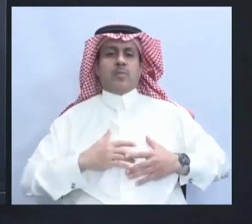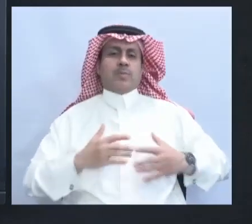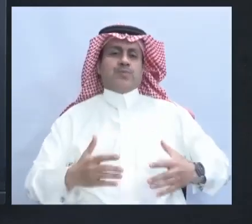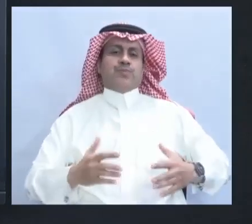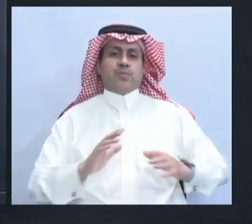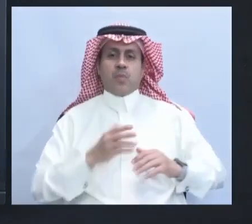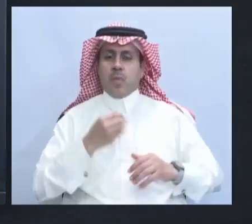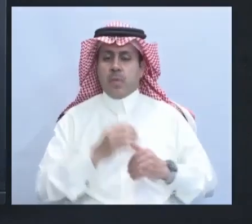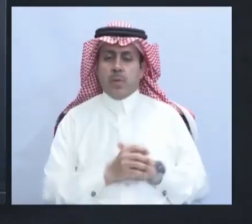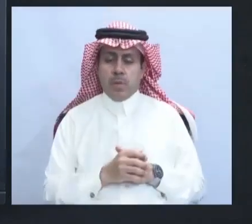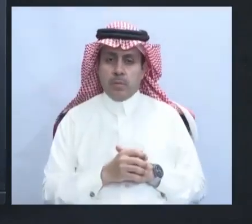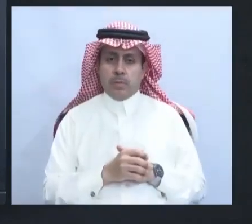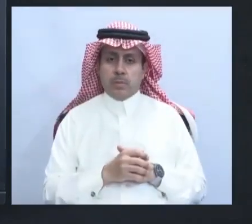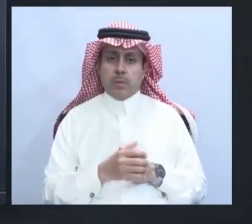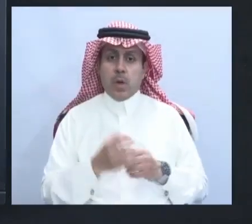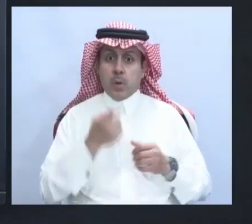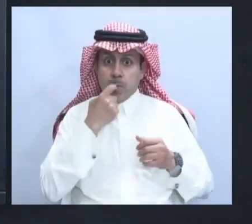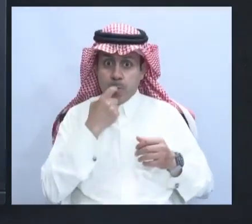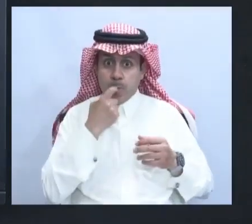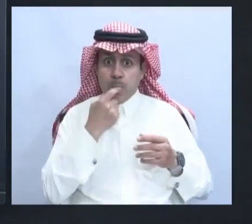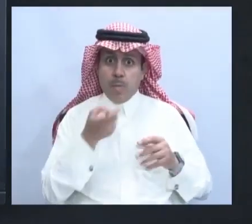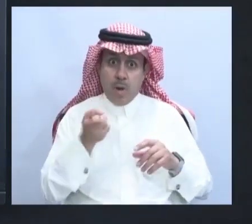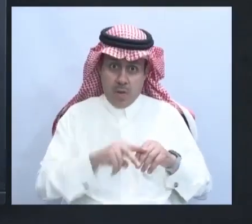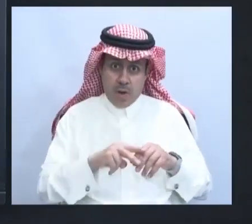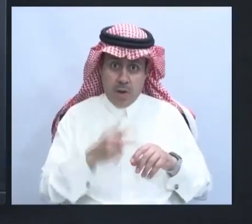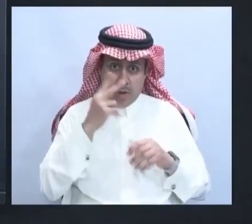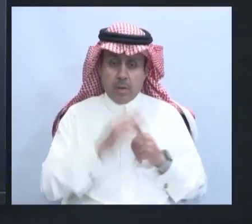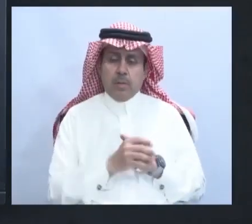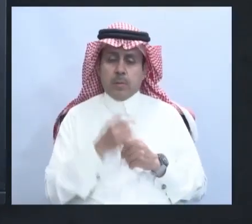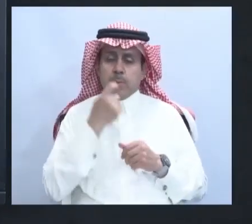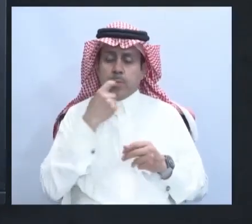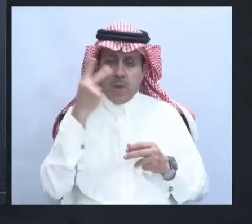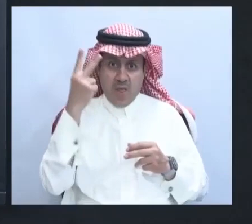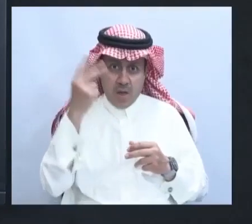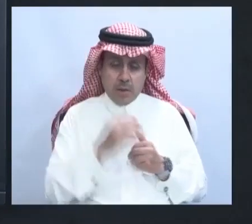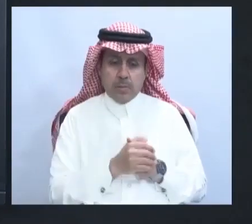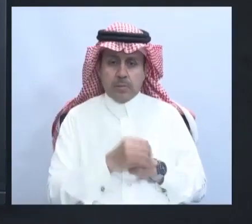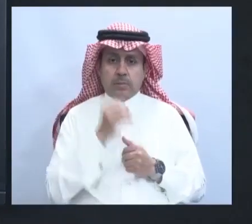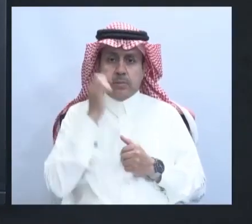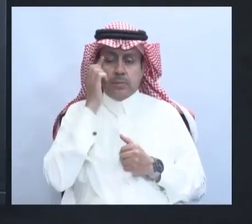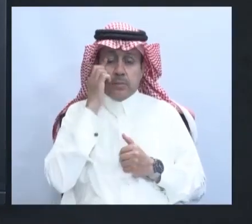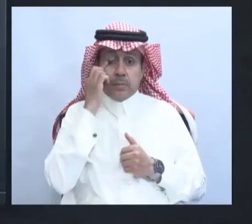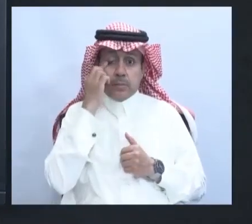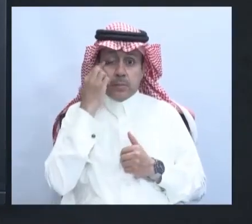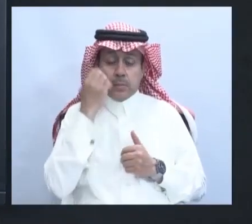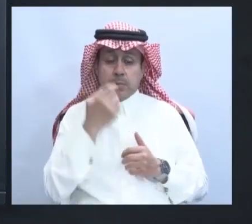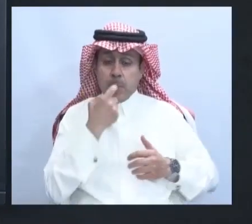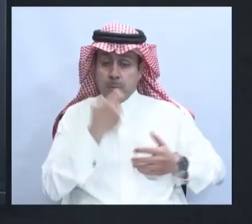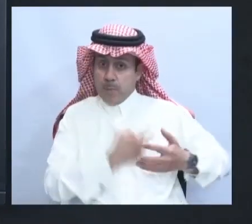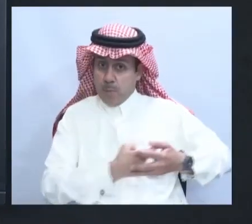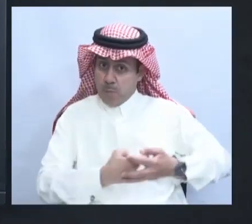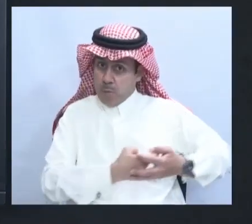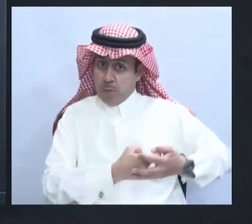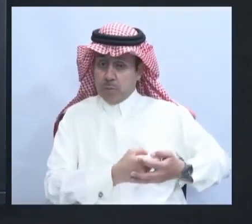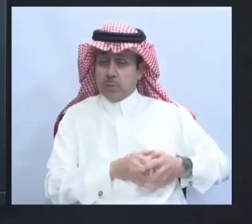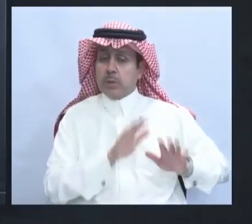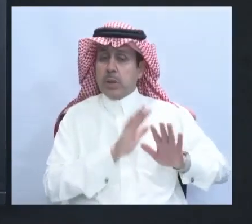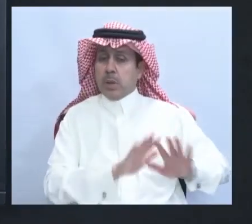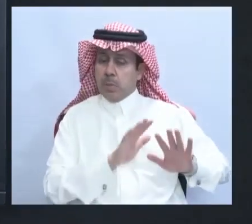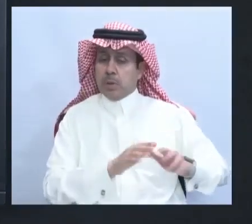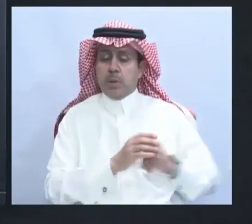فاذا التقم الثديه مره اخرى كانت رضعه ثانيه اذا التقام الثدي ثم تركه